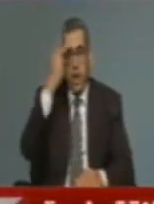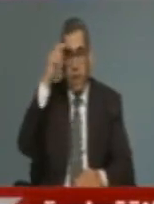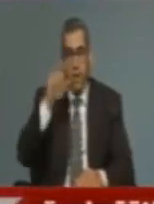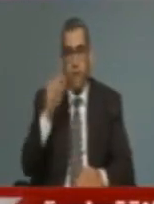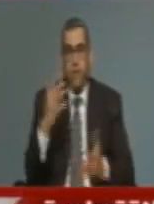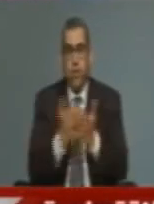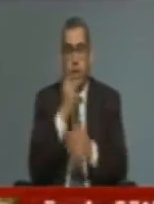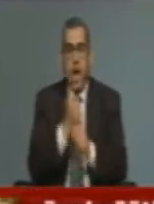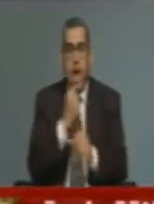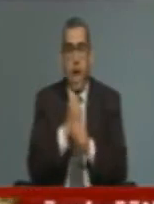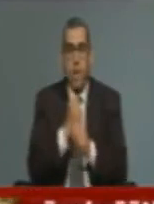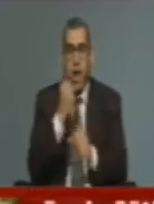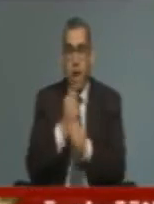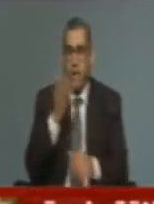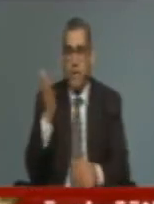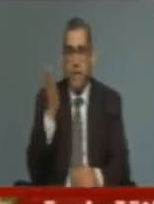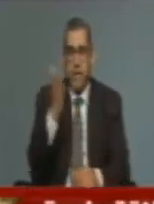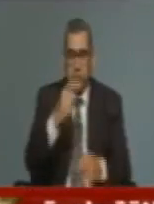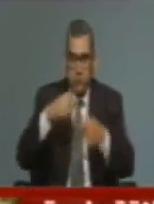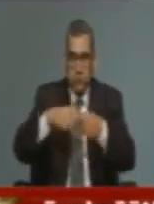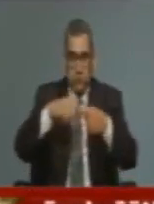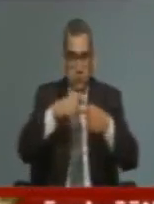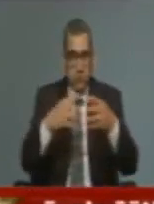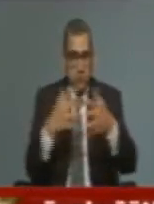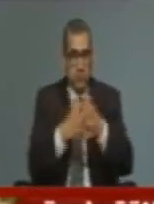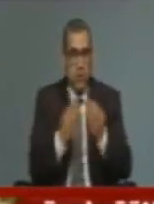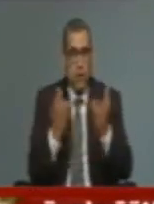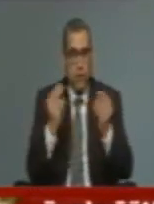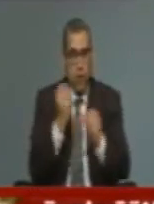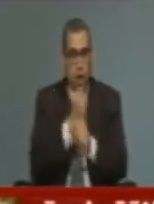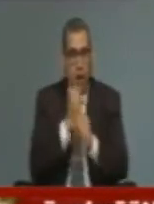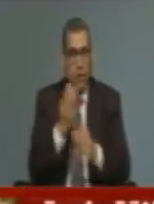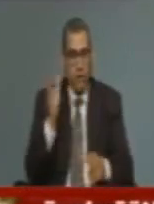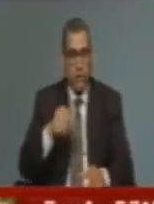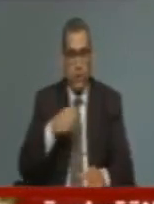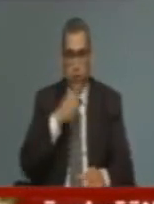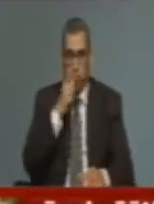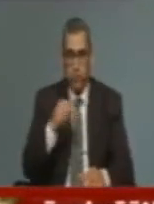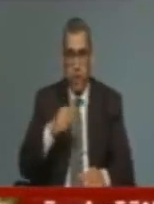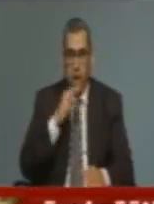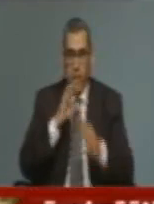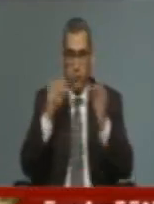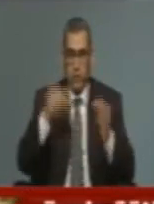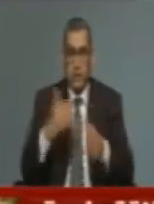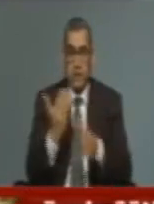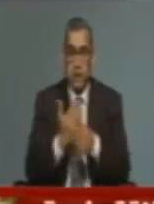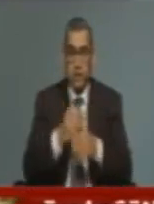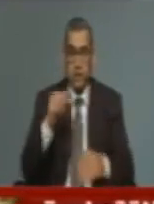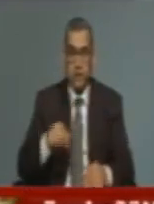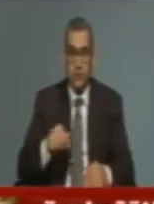في كل الأعمال اللي مرتبطة وهي مهن كتير قوي بالمناسبة في اللي احنا بنتكلم فيه ده. وهنا